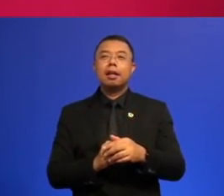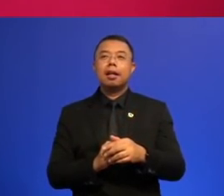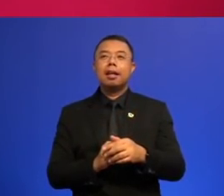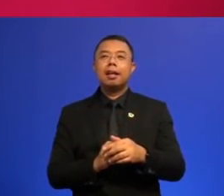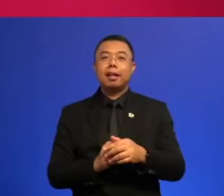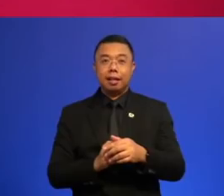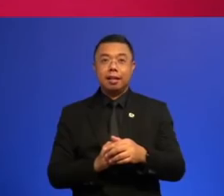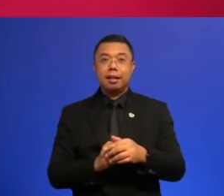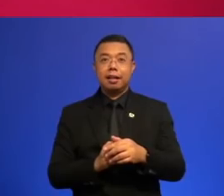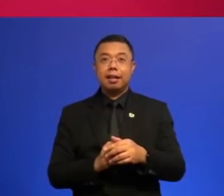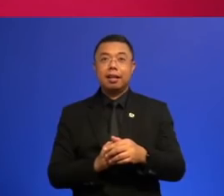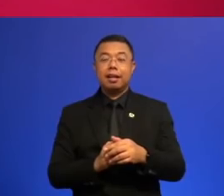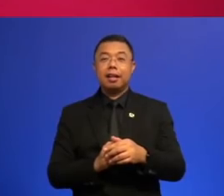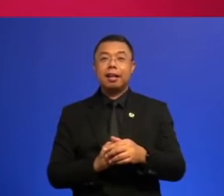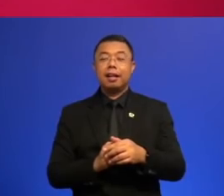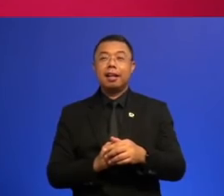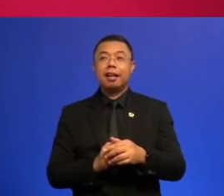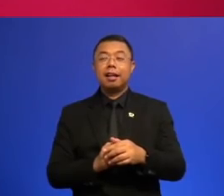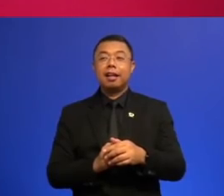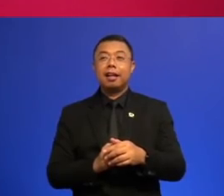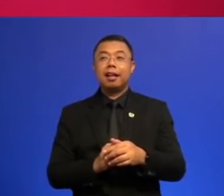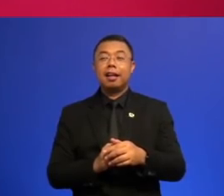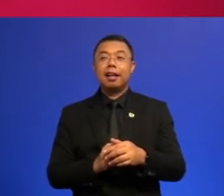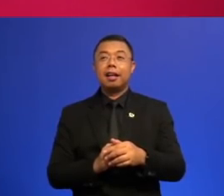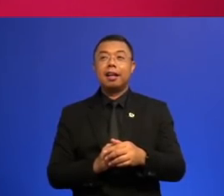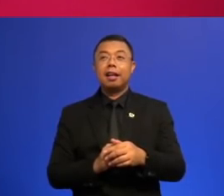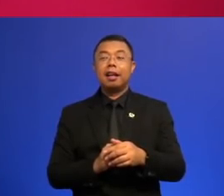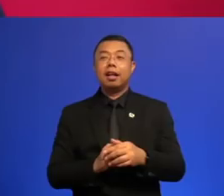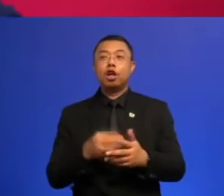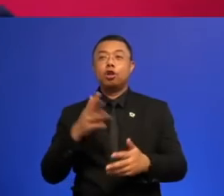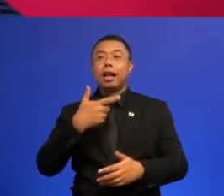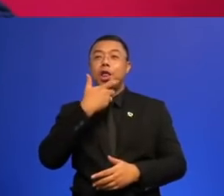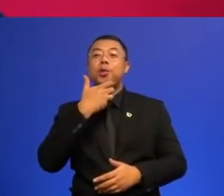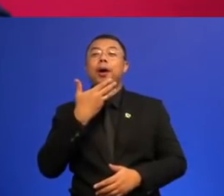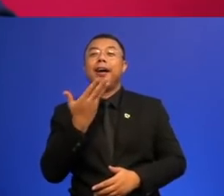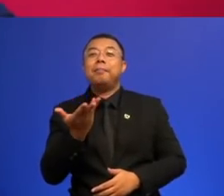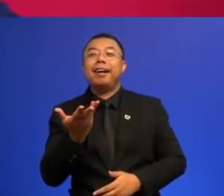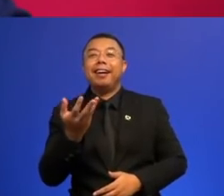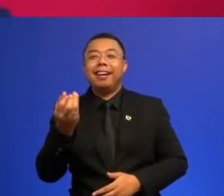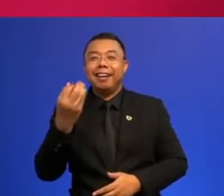Kayak begitu. Apa Bapak Ibu mungkin? Yang sudah tua-tuanya